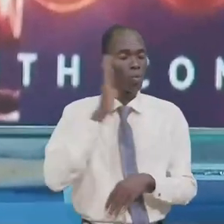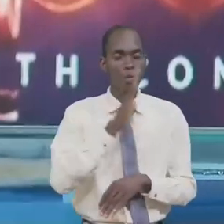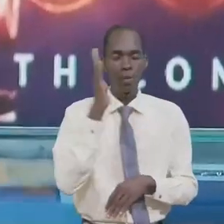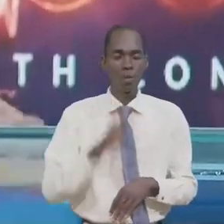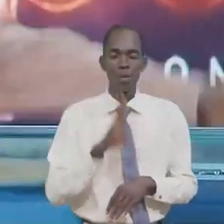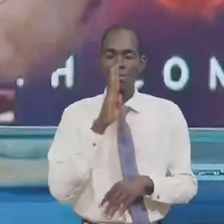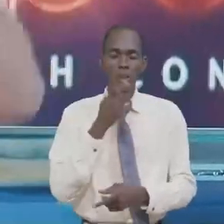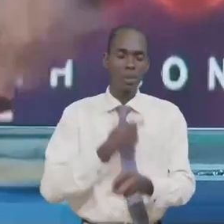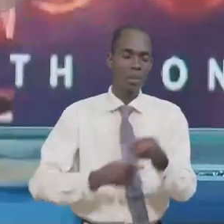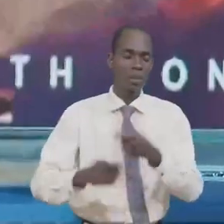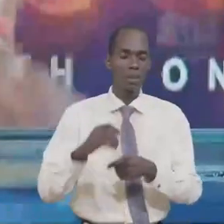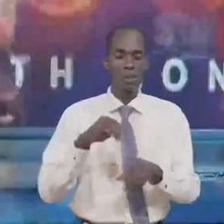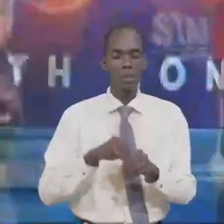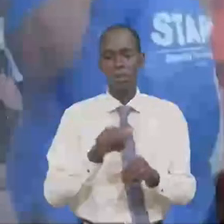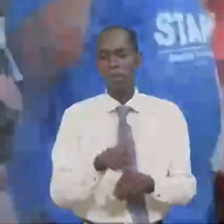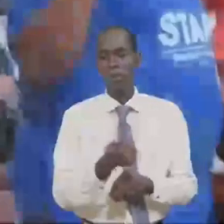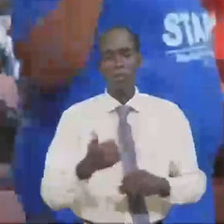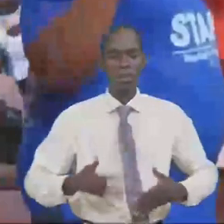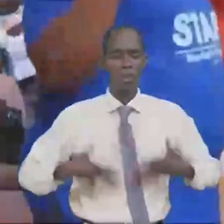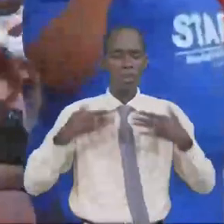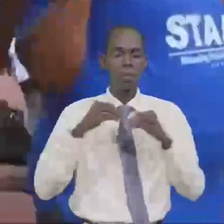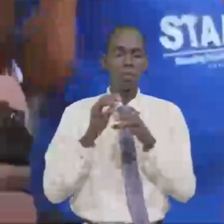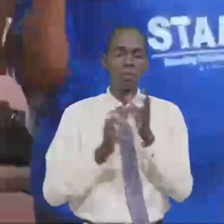aucune vie au nom de Jésus